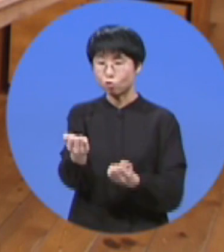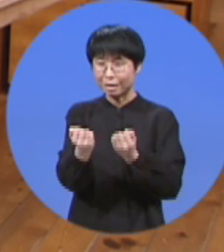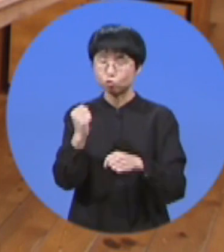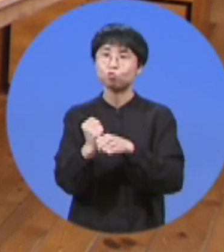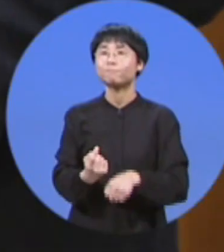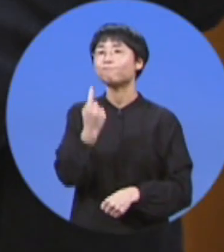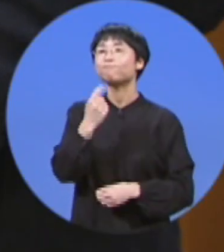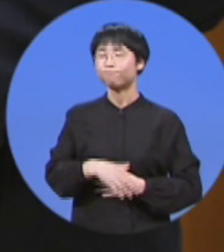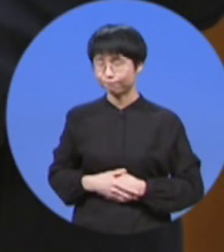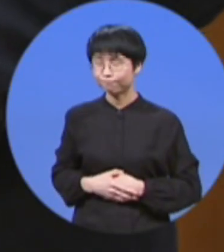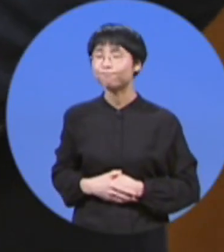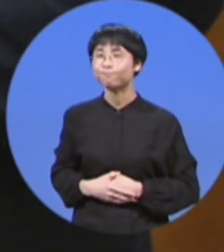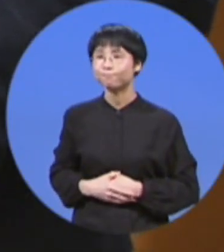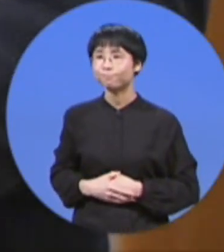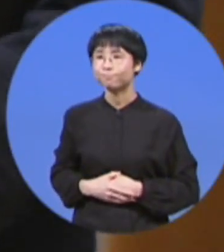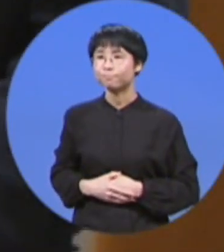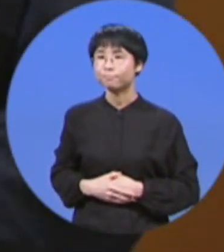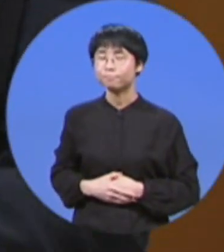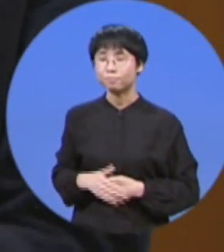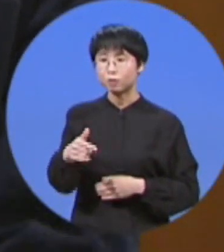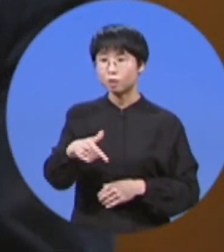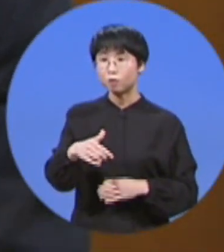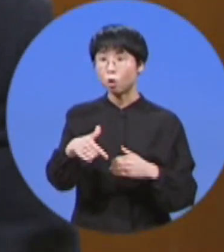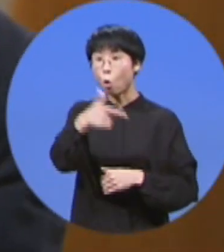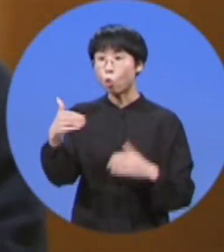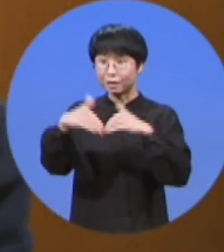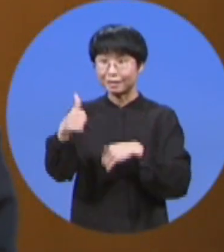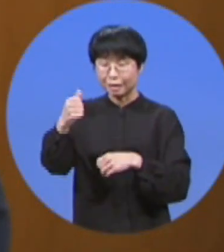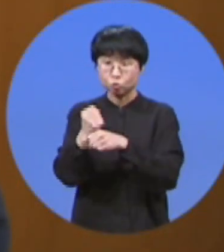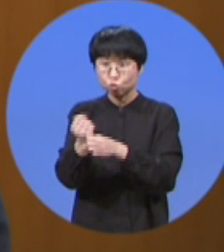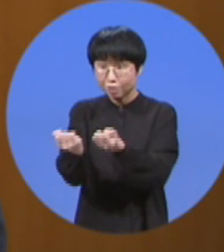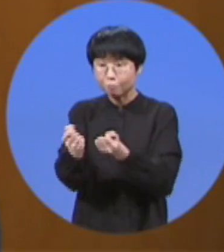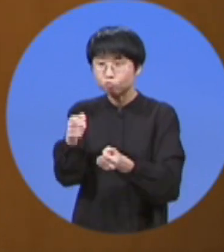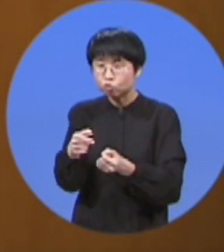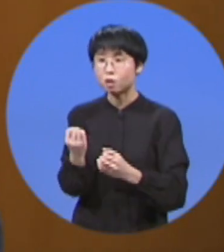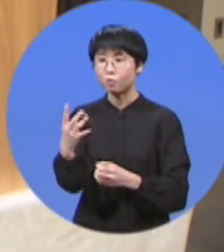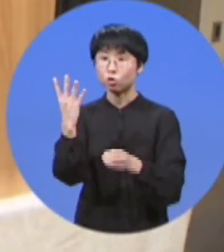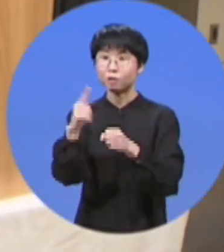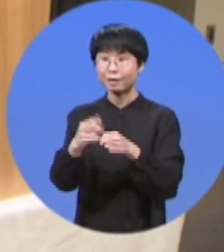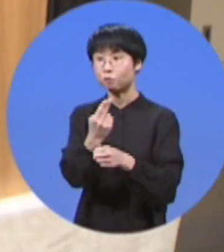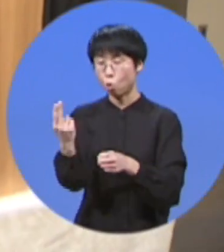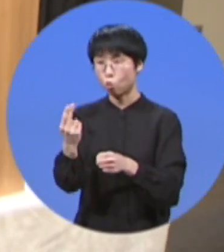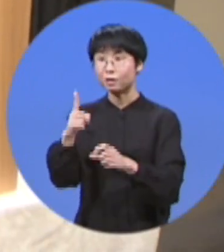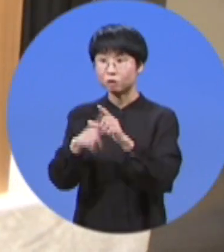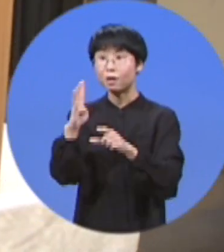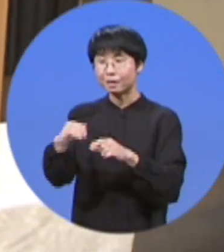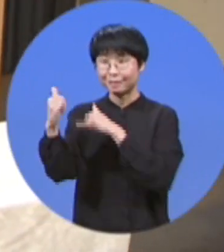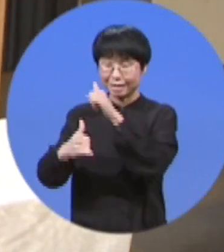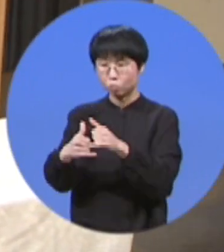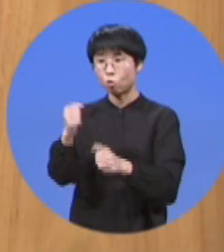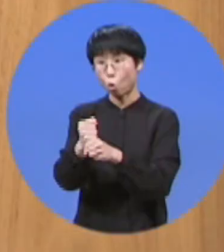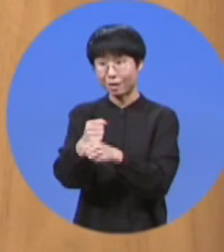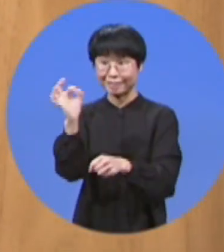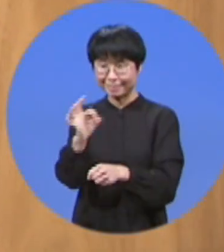ます。 大谷さんの作る差し物家具は令和4年度千葉県伝統的工芸品に指定されました